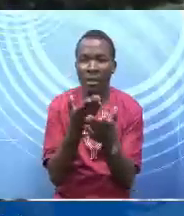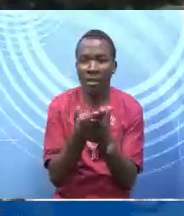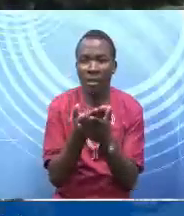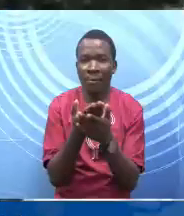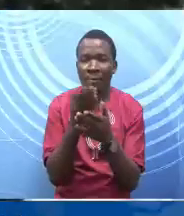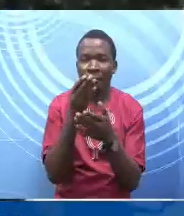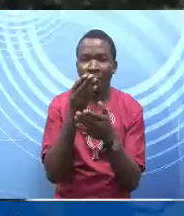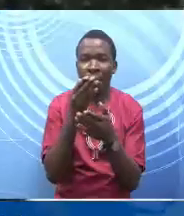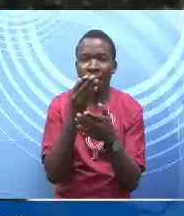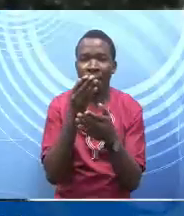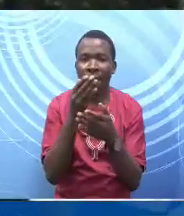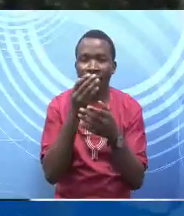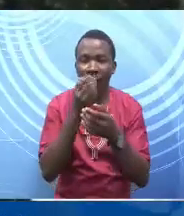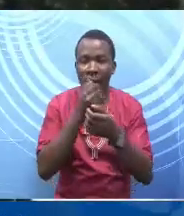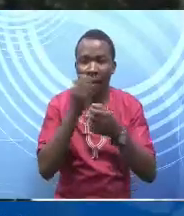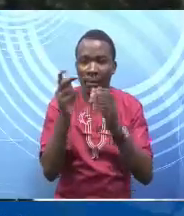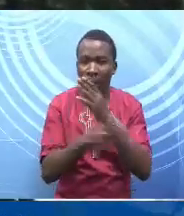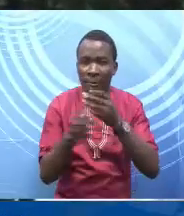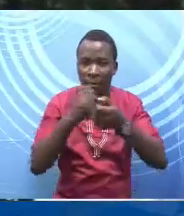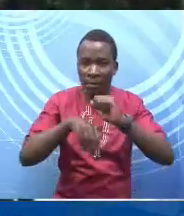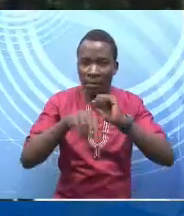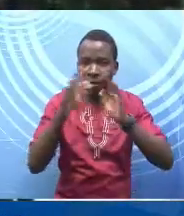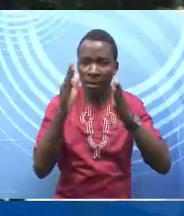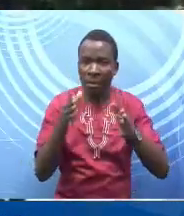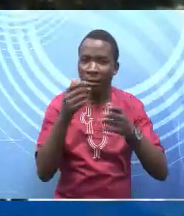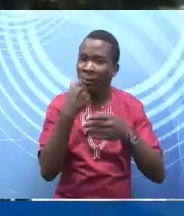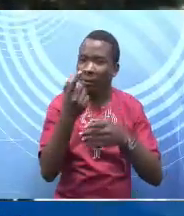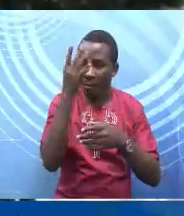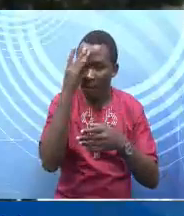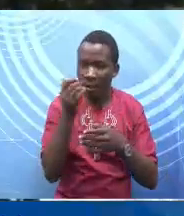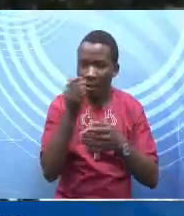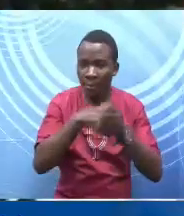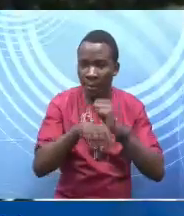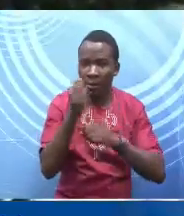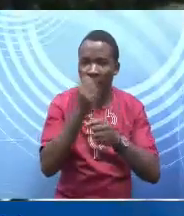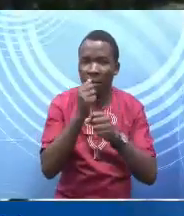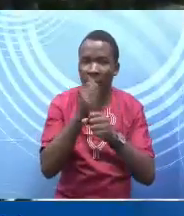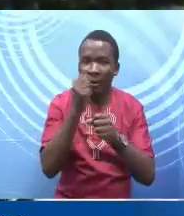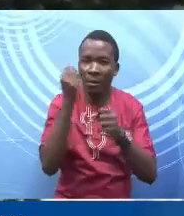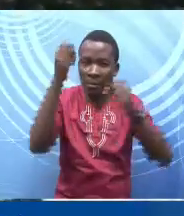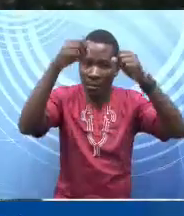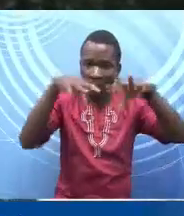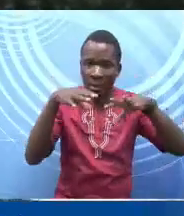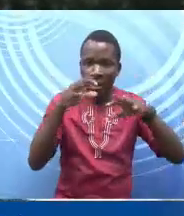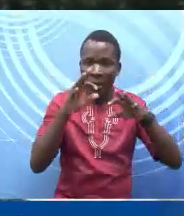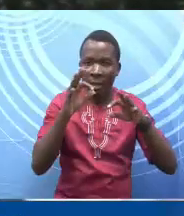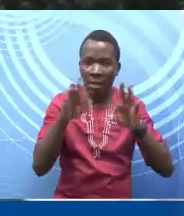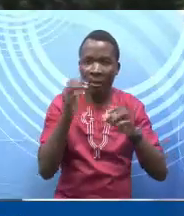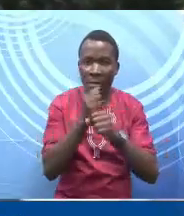abagenerwa bikorwa nuko ibi bikorwa bikorwa birakorwa kandi bikanyura mu mucyo ikintu iyo gikozwe ku